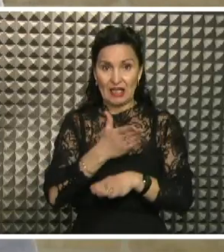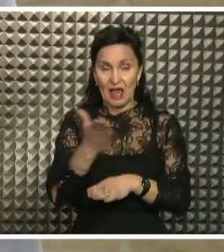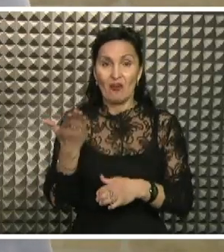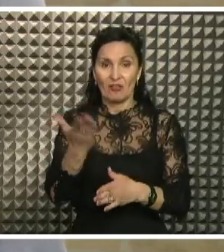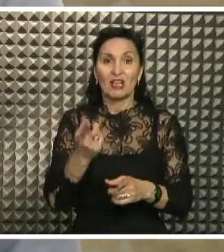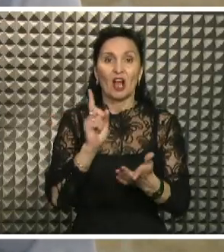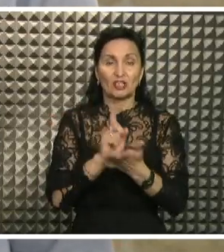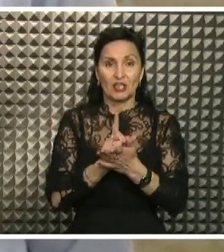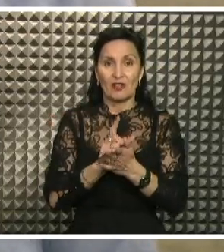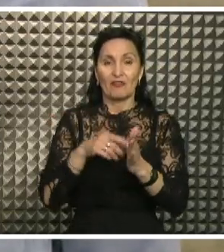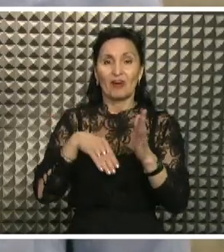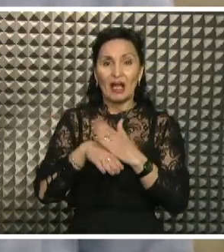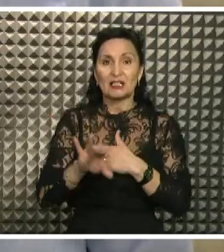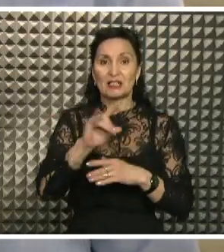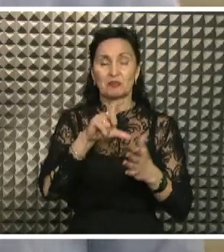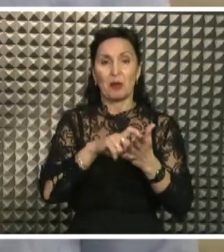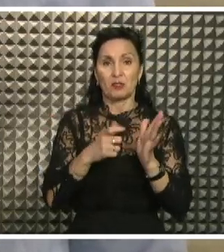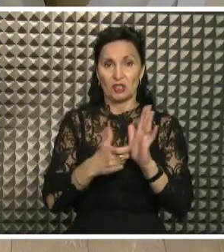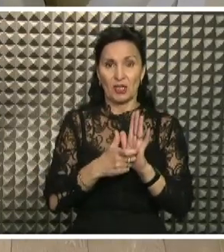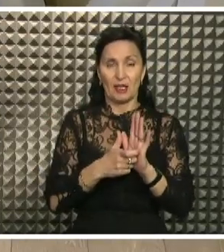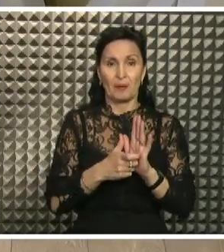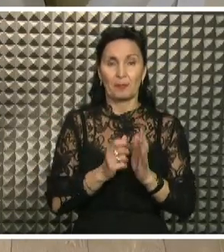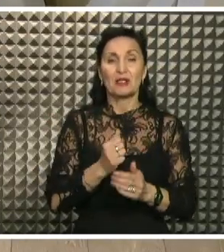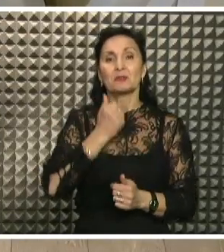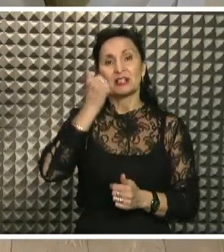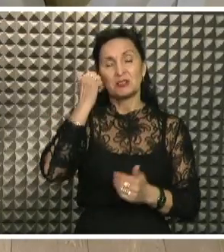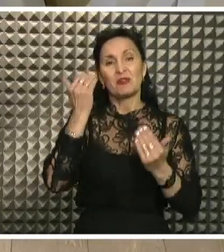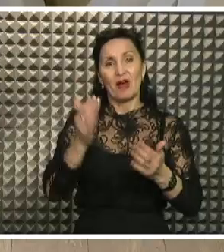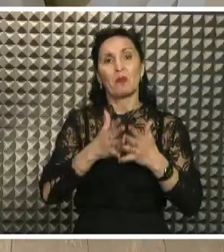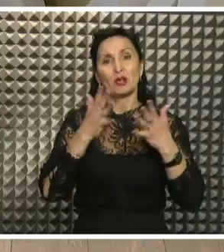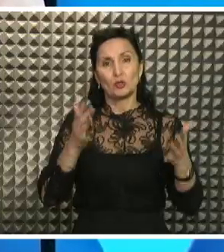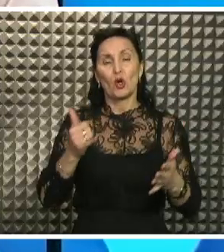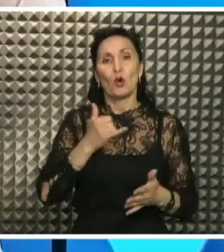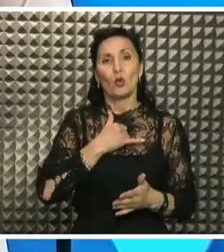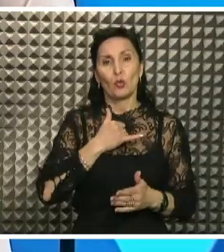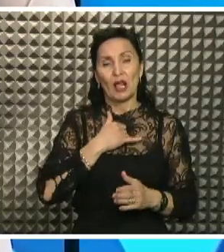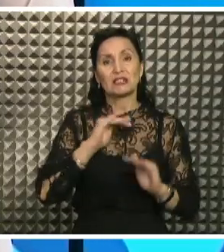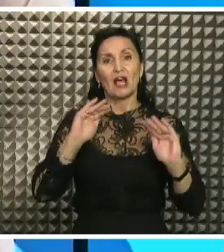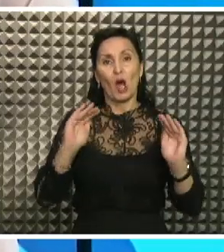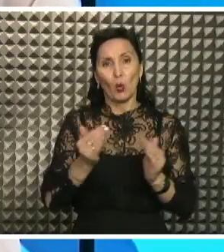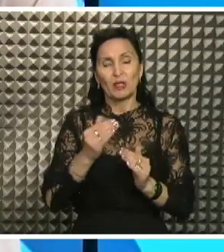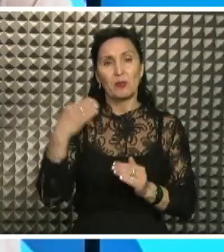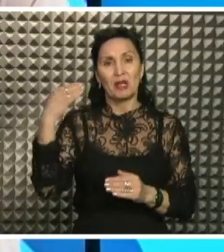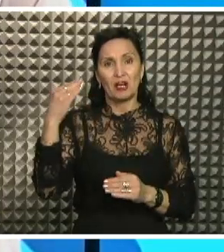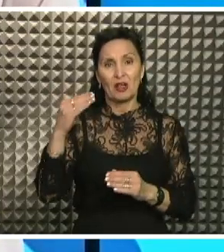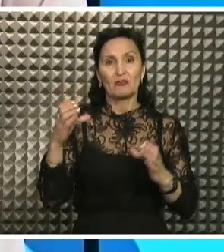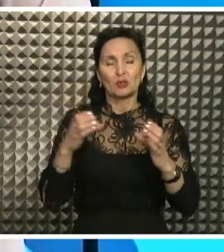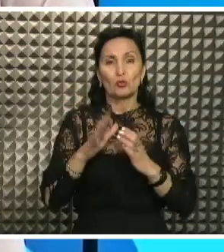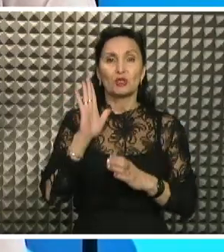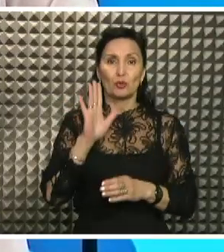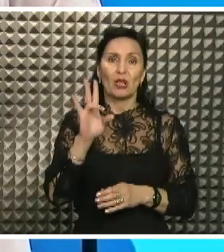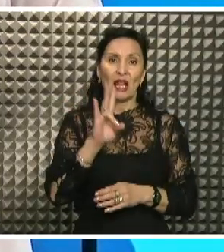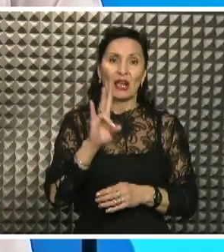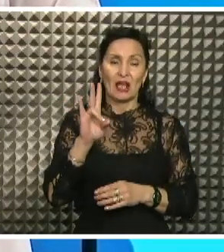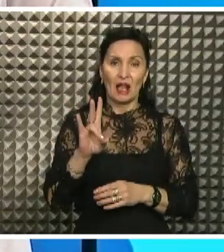должны выходить из помещения и реагировать. Спасибо вам большое. Спасибо большое. У нас короткий перерыв. В студии будет вновь Наталья